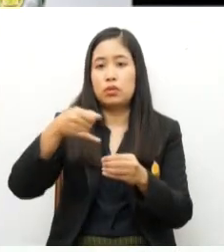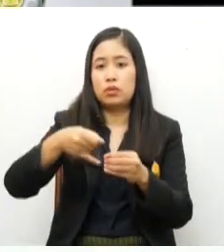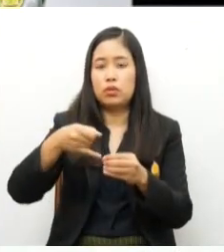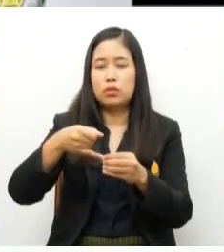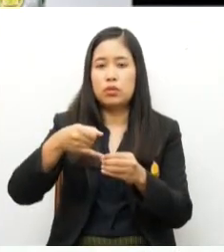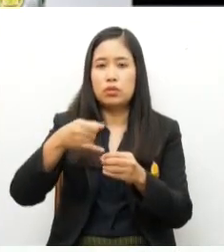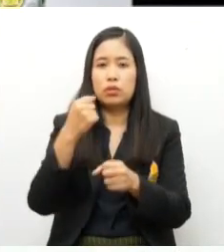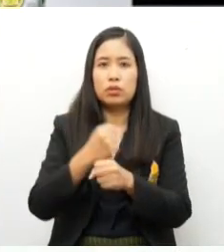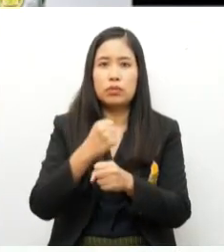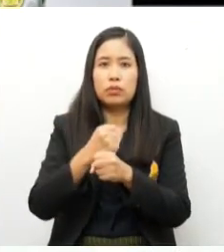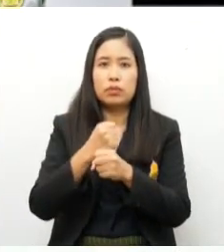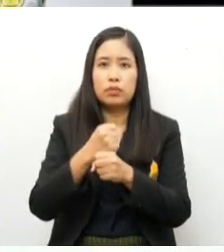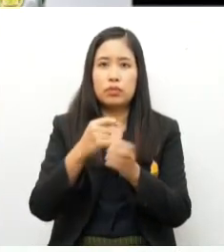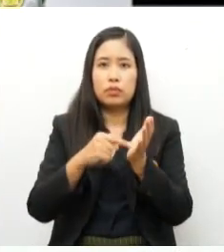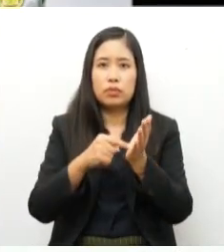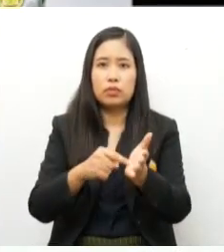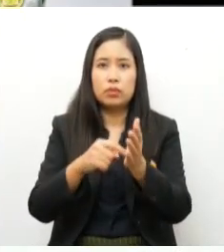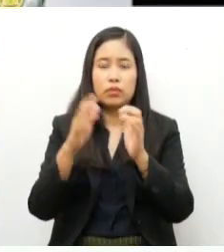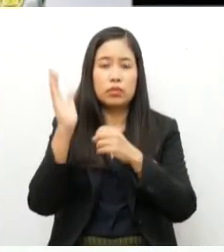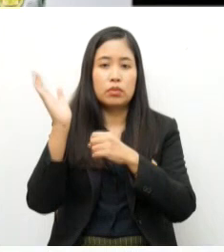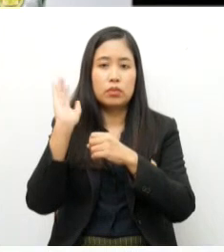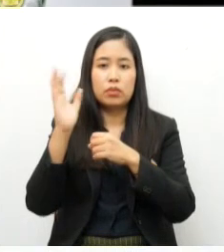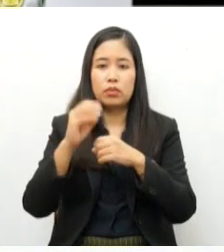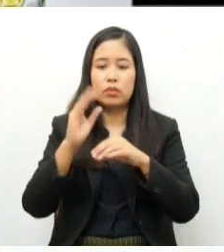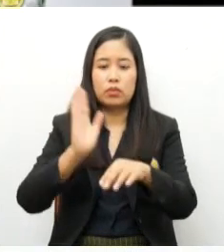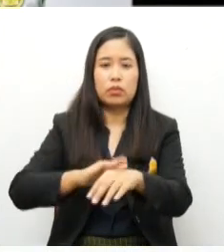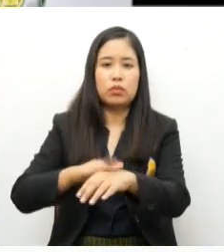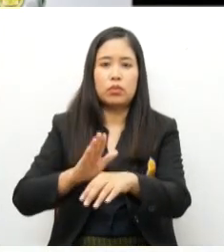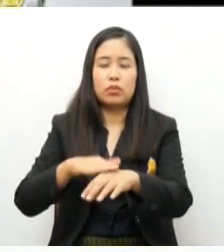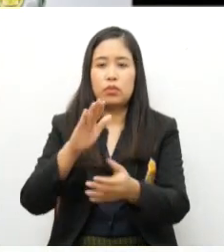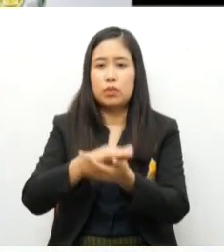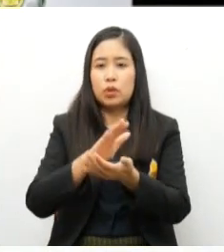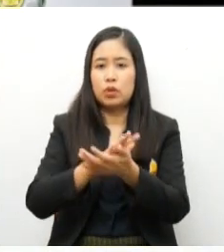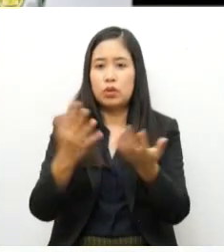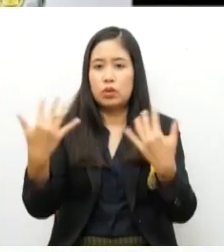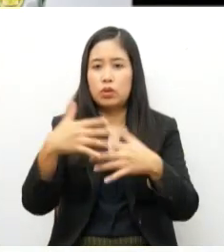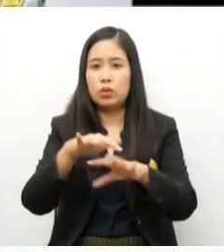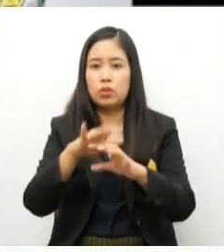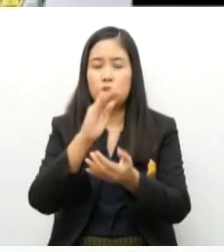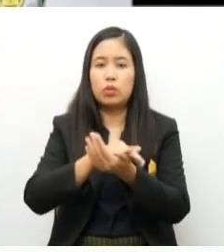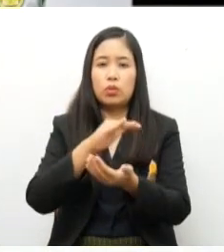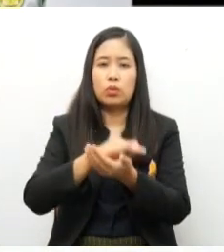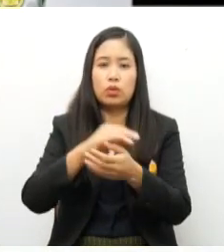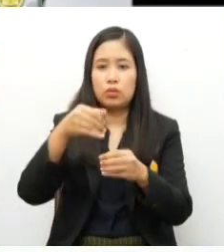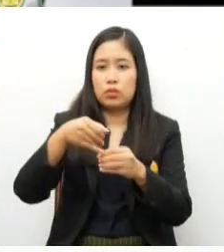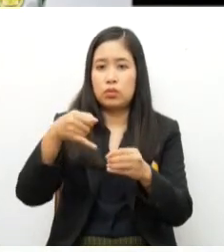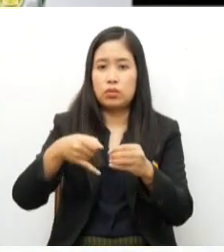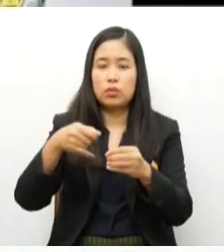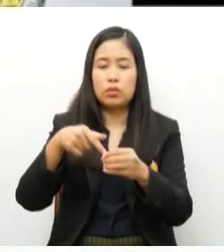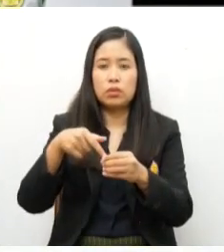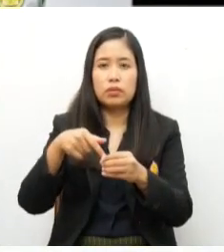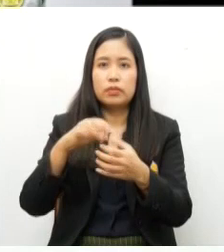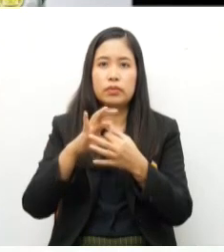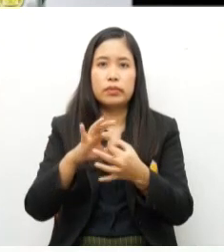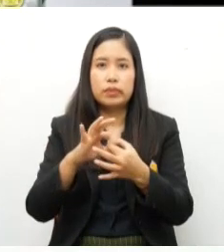ทำหนังสือแจ้งประชาสัมพันธ์เชิญชวนให้โรงเรียนได้เข้าร่วมโครงการอายิโนโมโตะนะครับโภชนาการเพื่อเด็กไทย